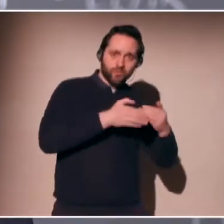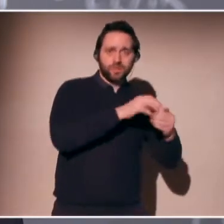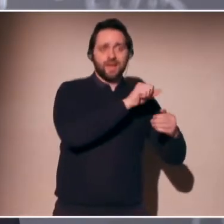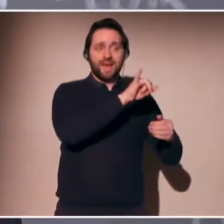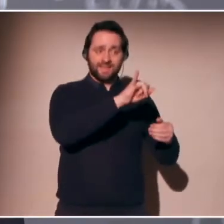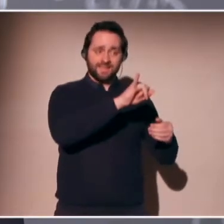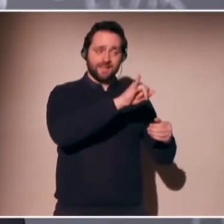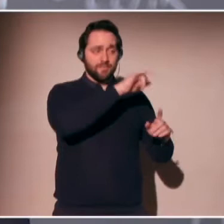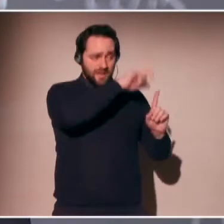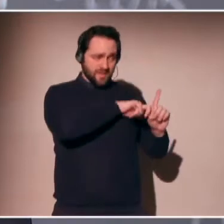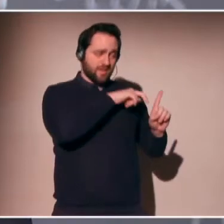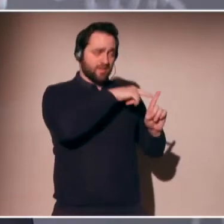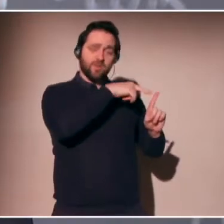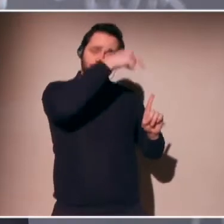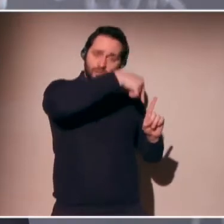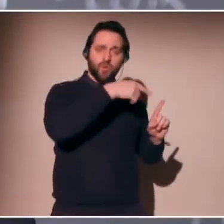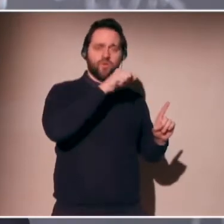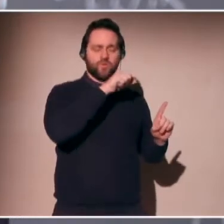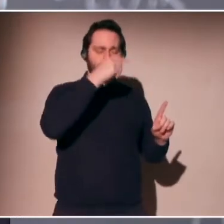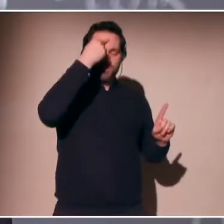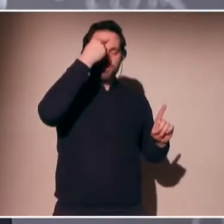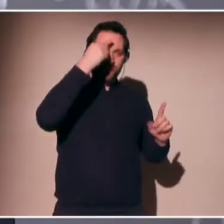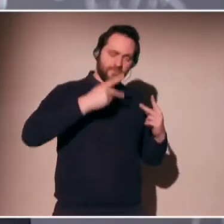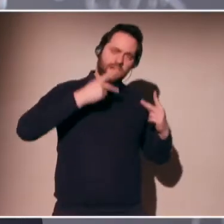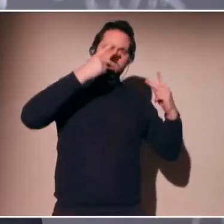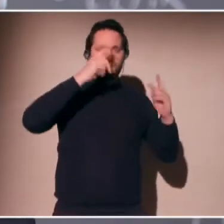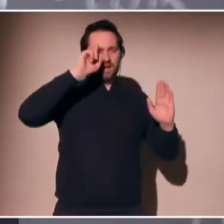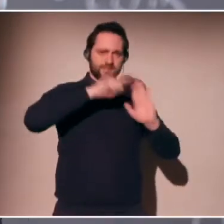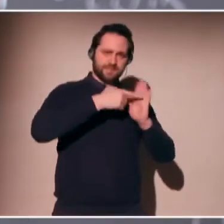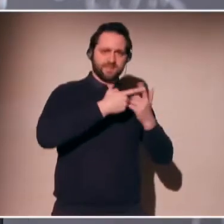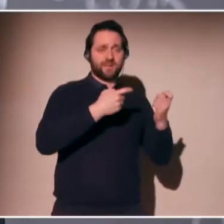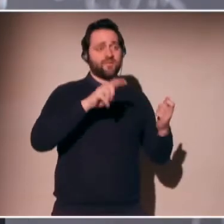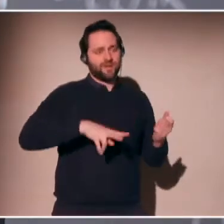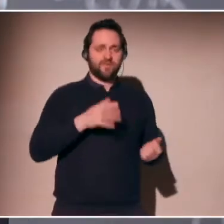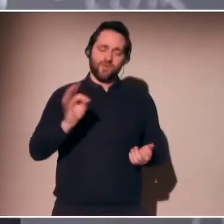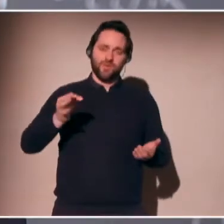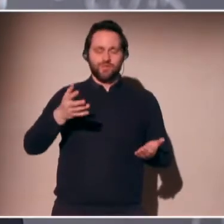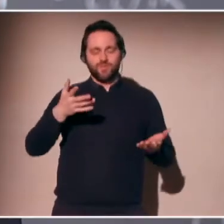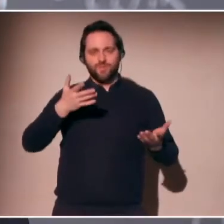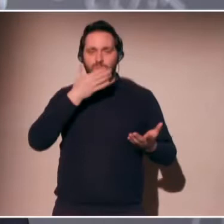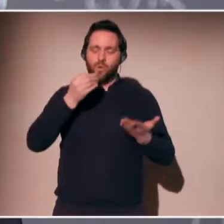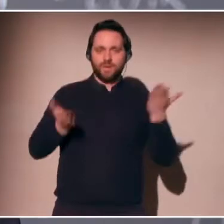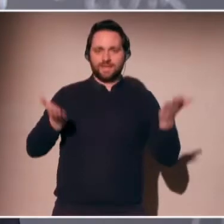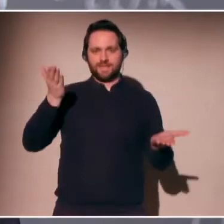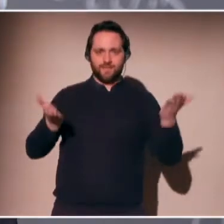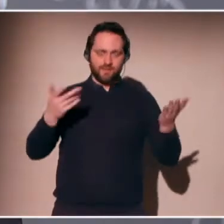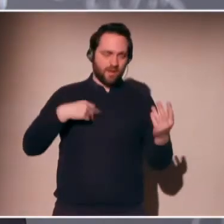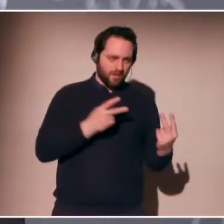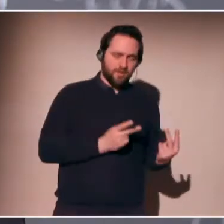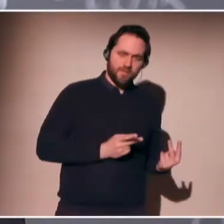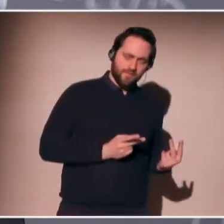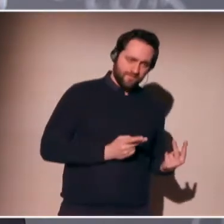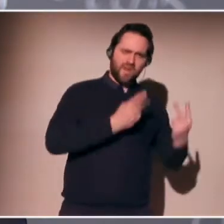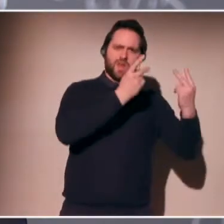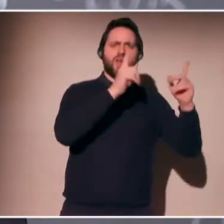Il se trouve qu'en France, on a ce bel équilibre entre un très haut niveau de performance et un très haut niveau de valeur. Eh ben, il faut que la recherche